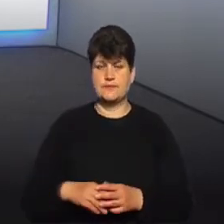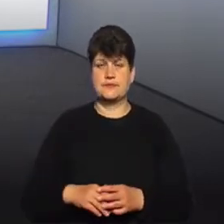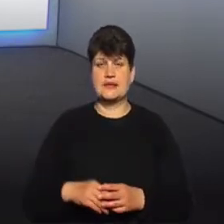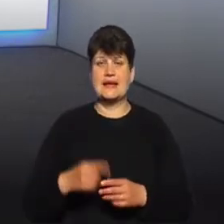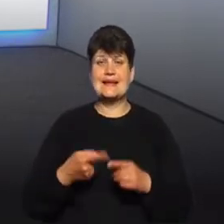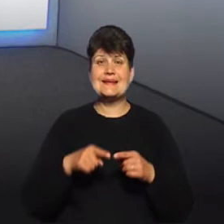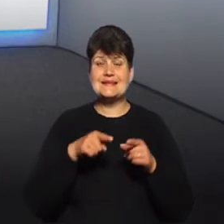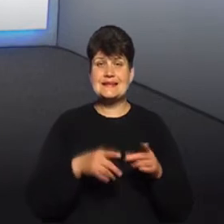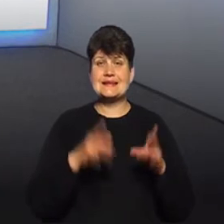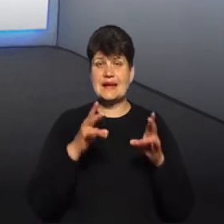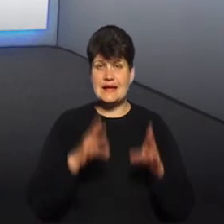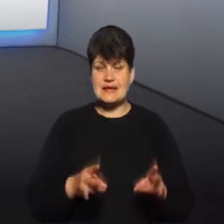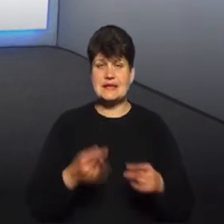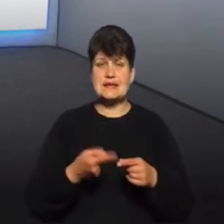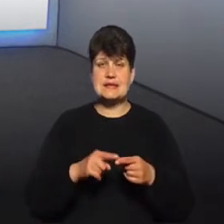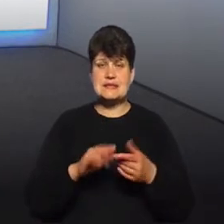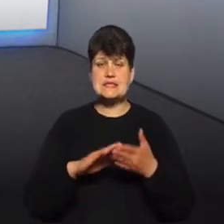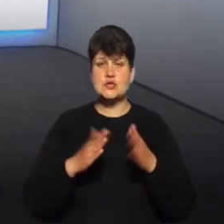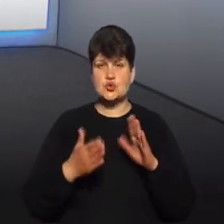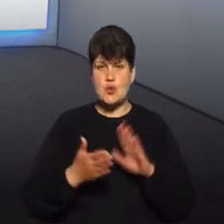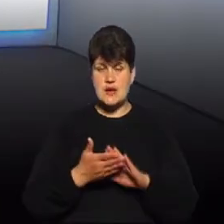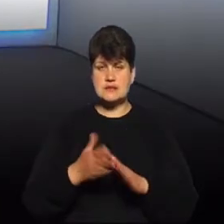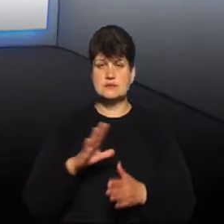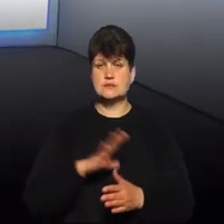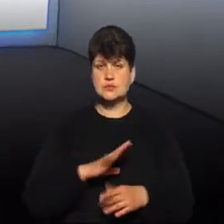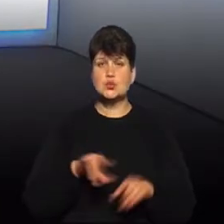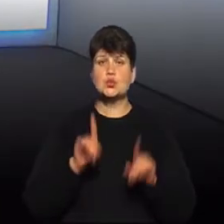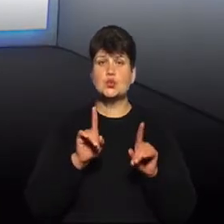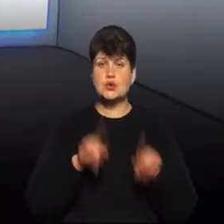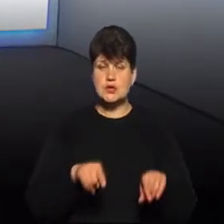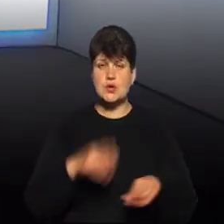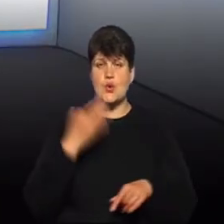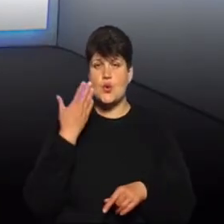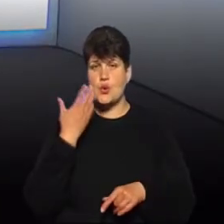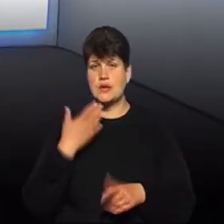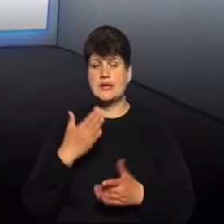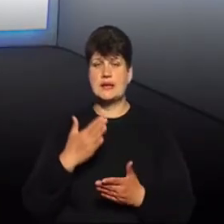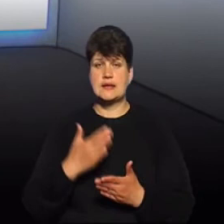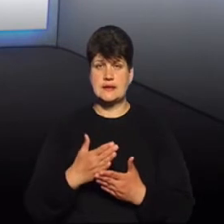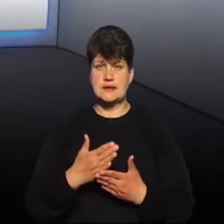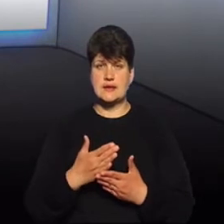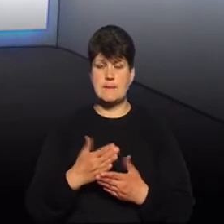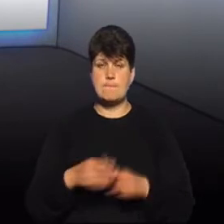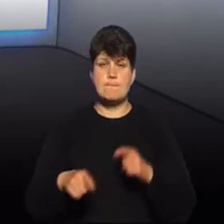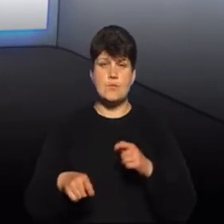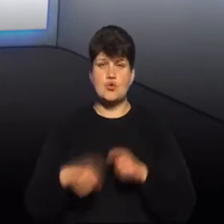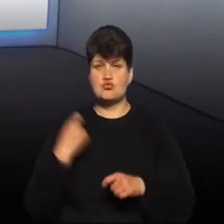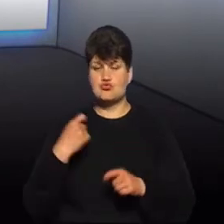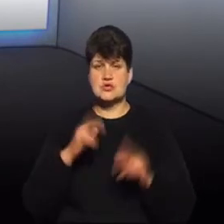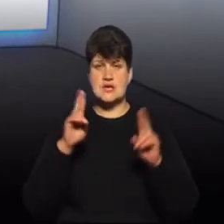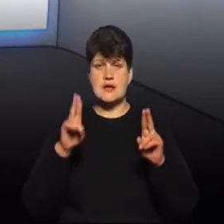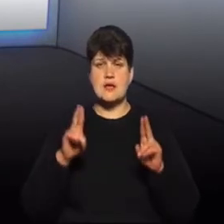трагедії і такі ситуації з пожежами трапляються тоді, коли відбувається дійсно порушення правил